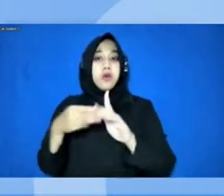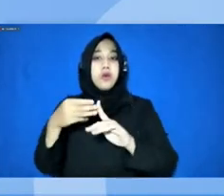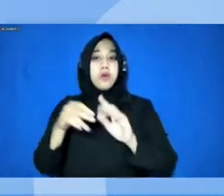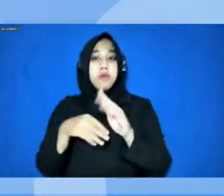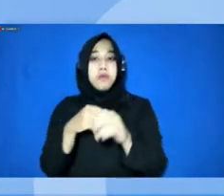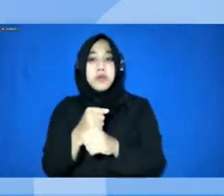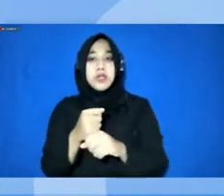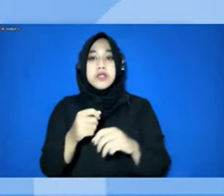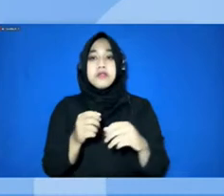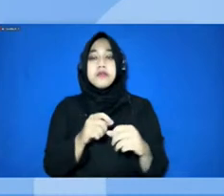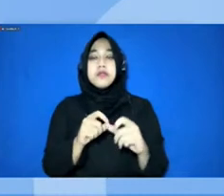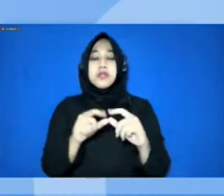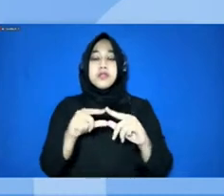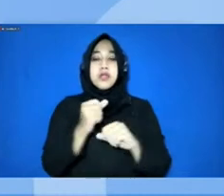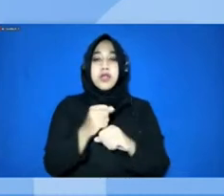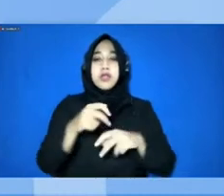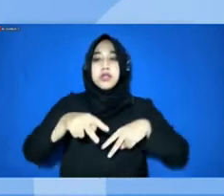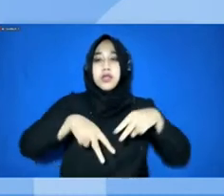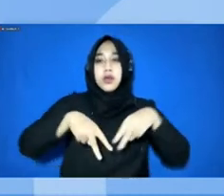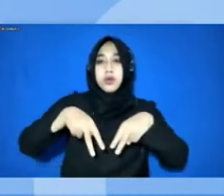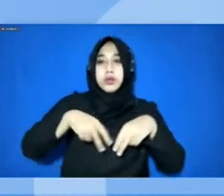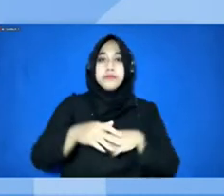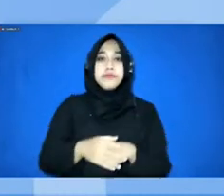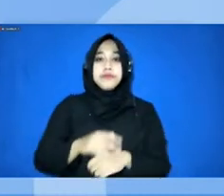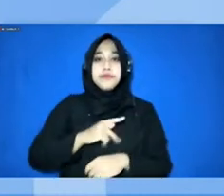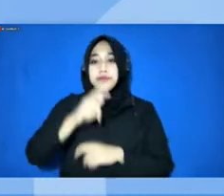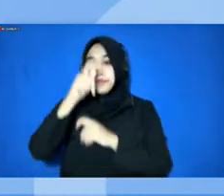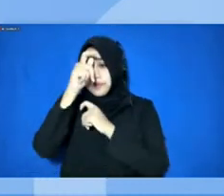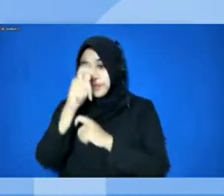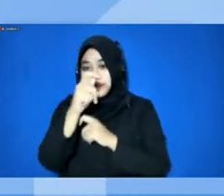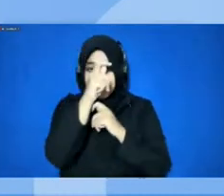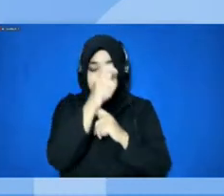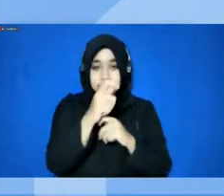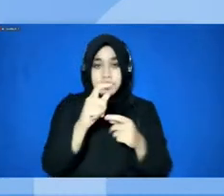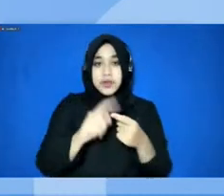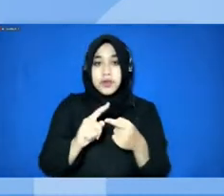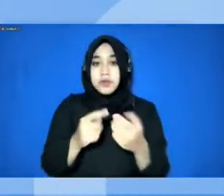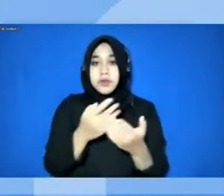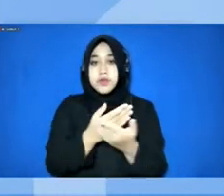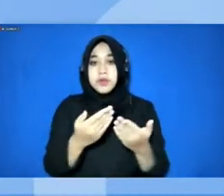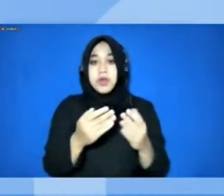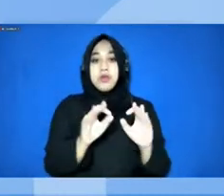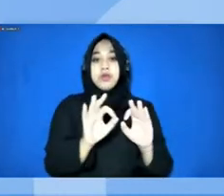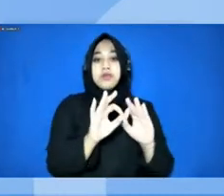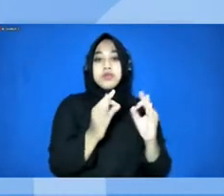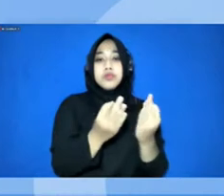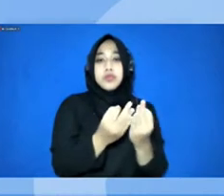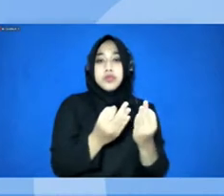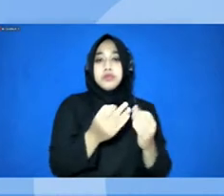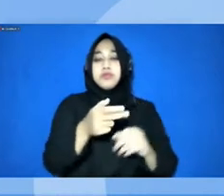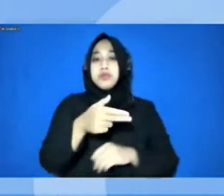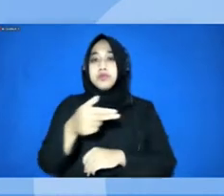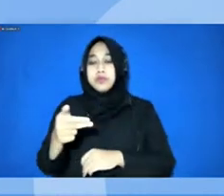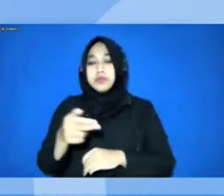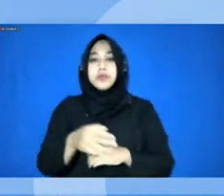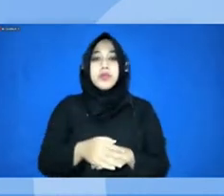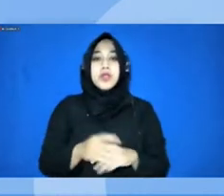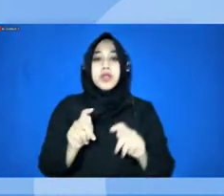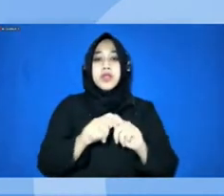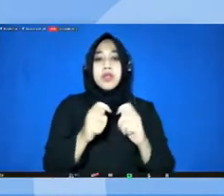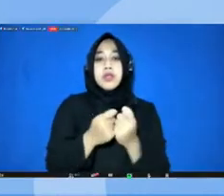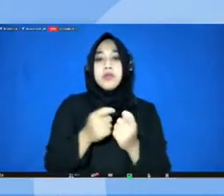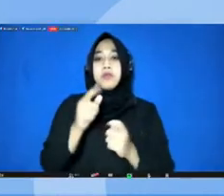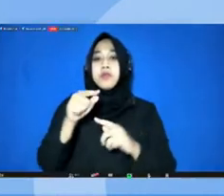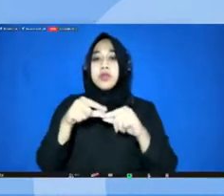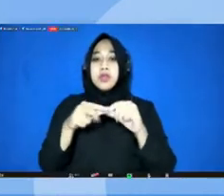koordinasi relawan. Kemudian juga yang kami hormati rekan-rekan dari RCCE, Working Group Indonesia, kemudian juga tim Lin-On